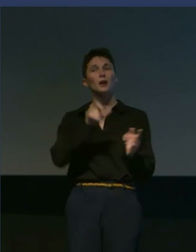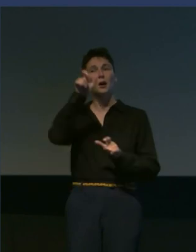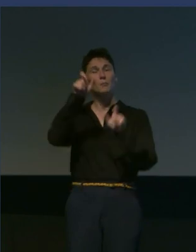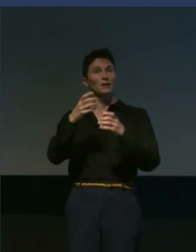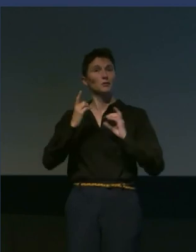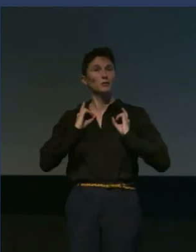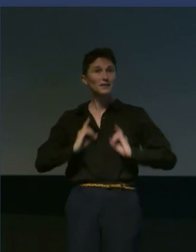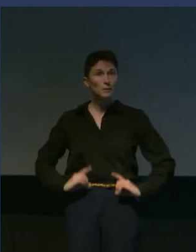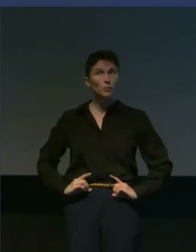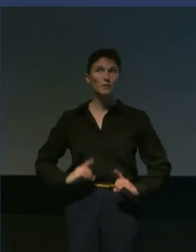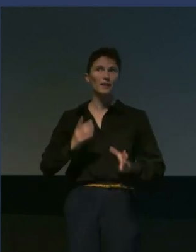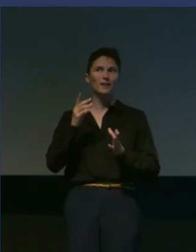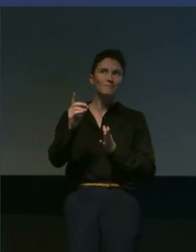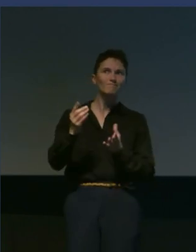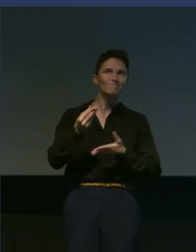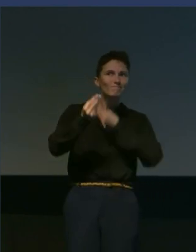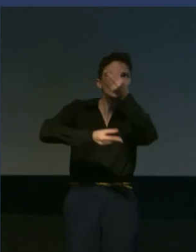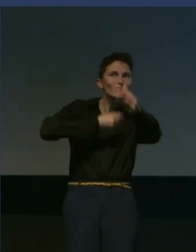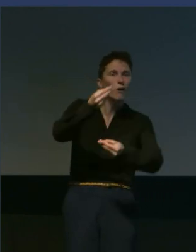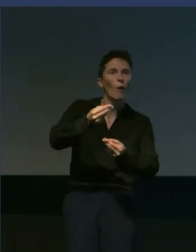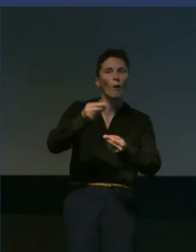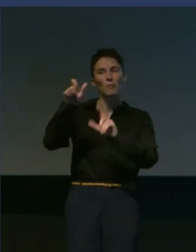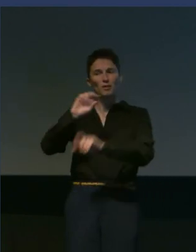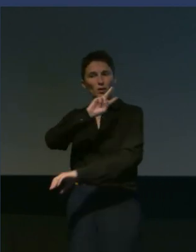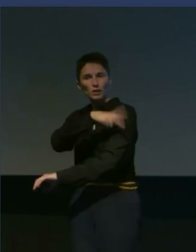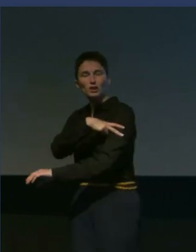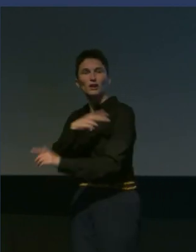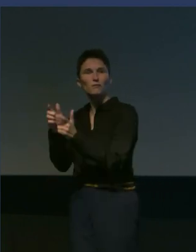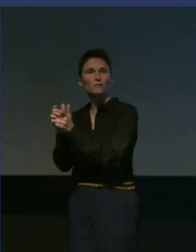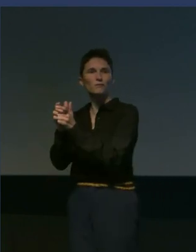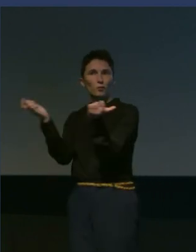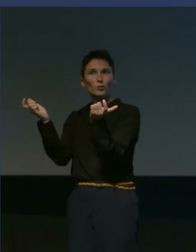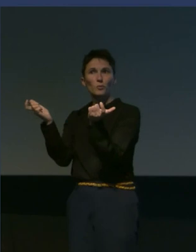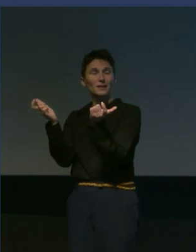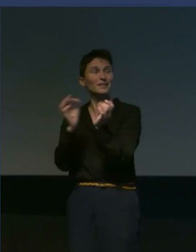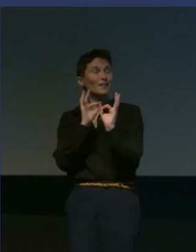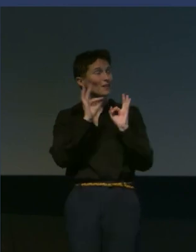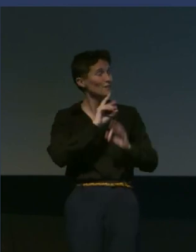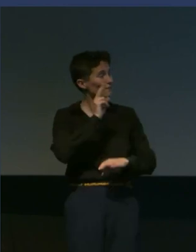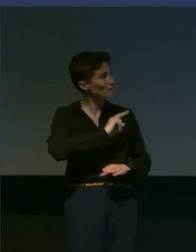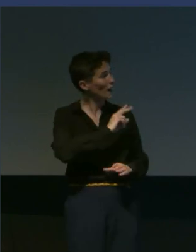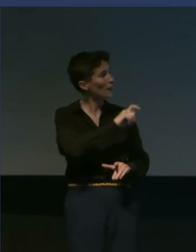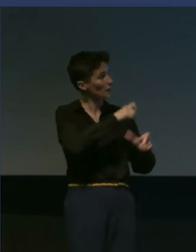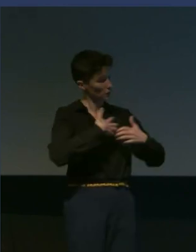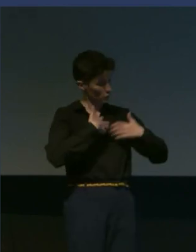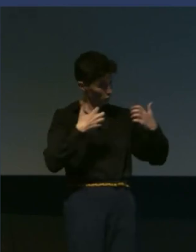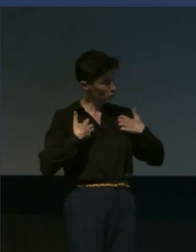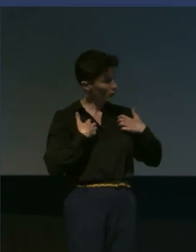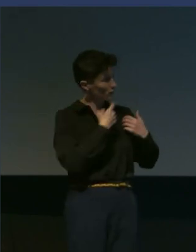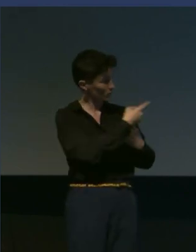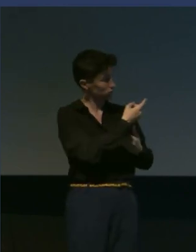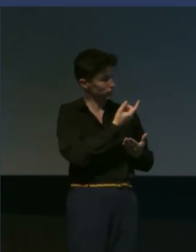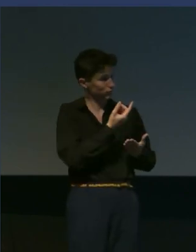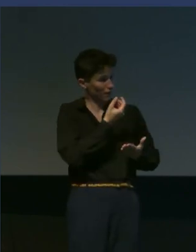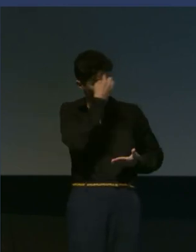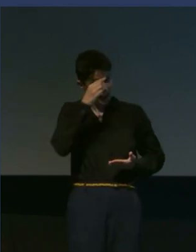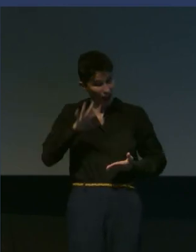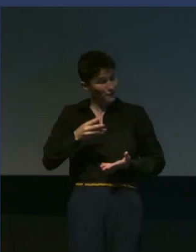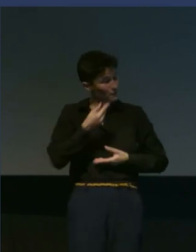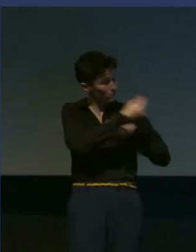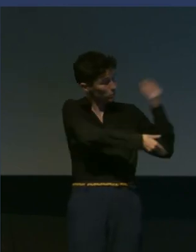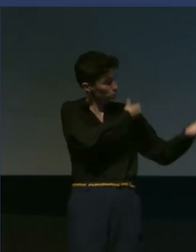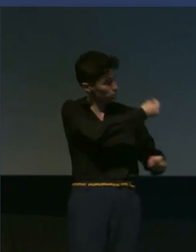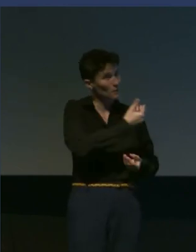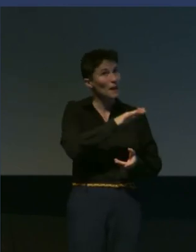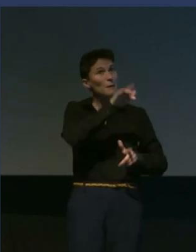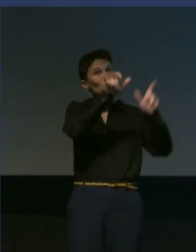par exemple, à des chefs d'entreprise. On a parlé des retours des scientifiques et le retour justement de ces personnes qui, quand même,